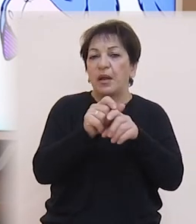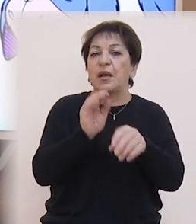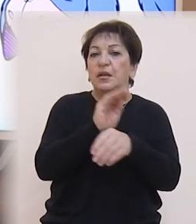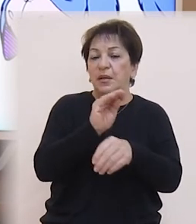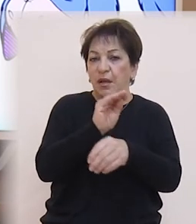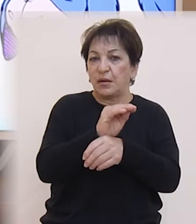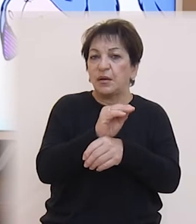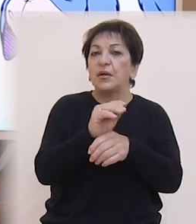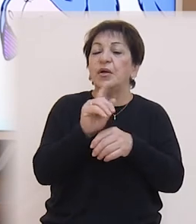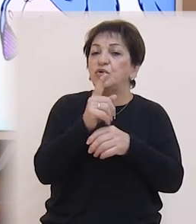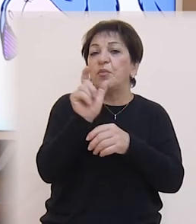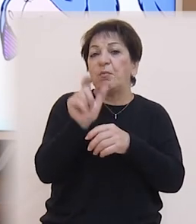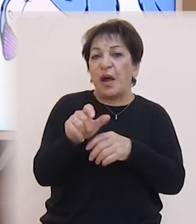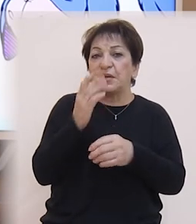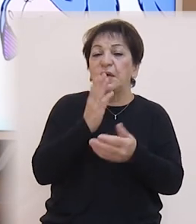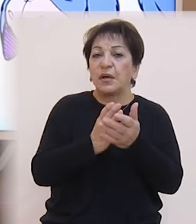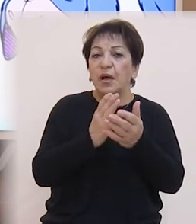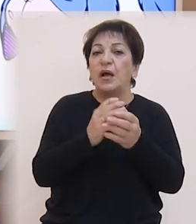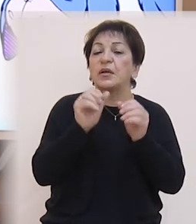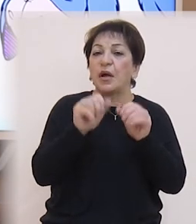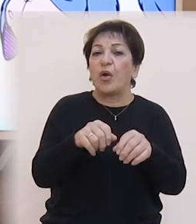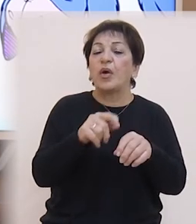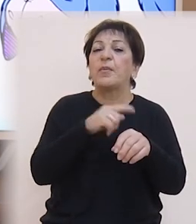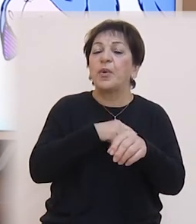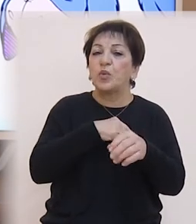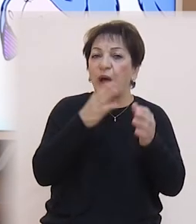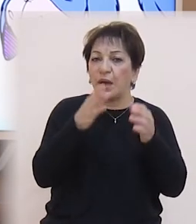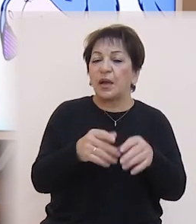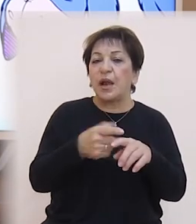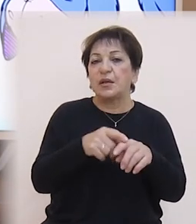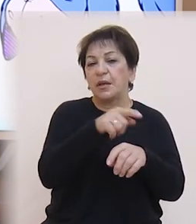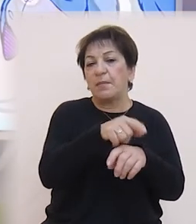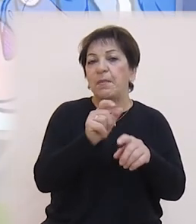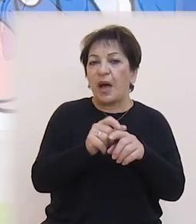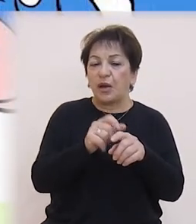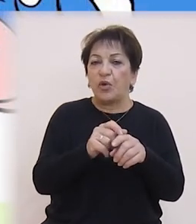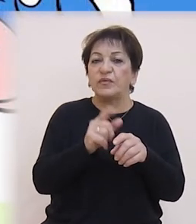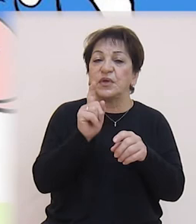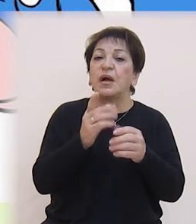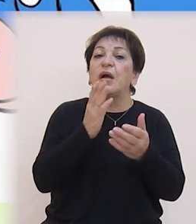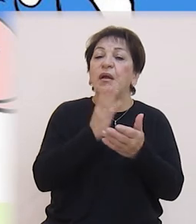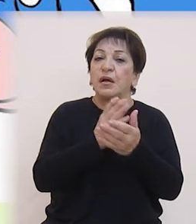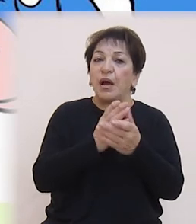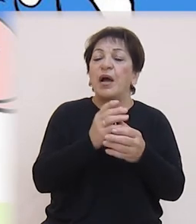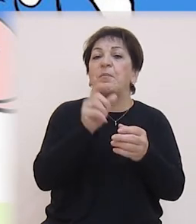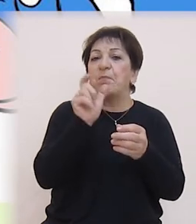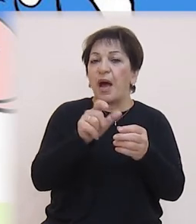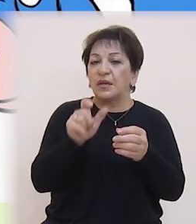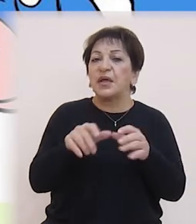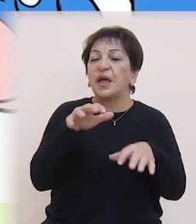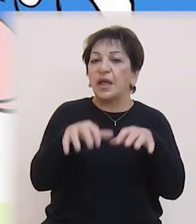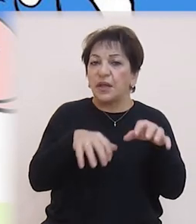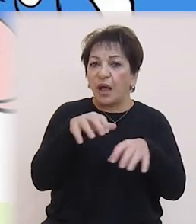այս բառերով։ Ինչու ոչ, նաև մարդիկ կան, որոնք կարող են բնութագրվել այս բառերով։ Սակայն կան նաև մարդիկ